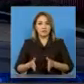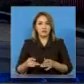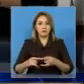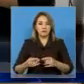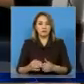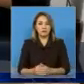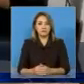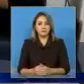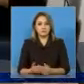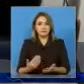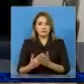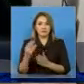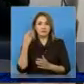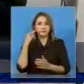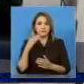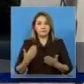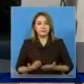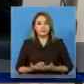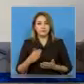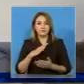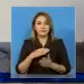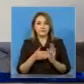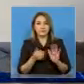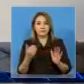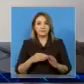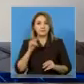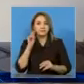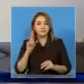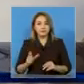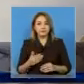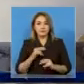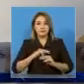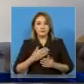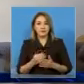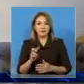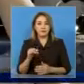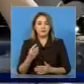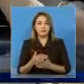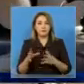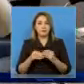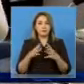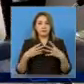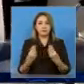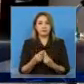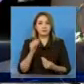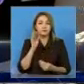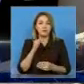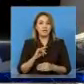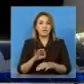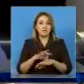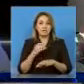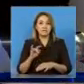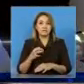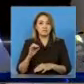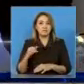вдоль дороги. Повышение качества жизни способствует привлечению молодых специалистов. Так, Нурлыбек Карманов вместе с семьей, супругой и маленьким сыном